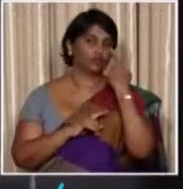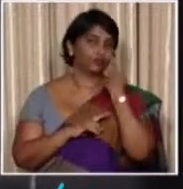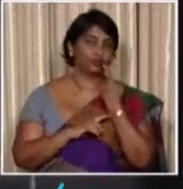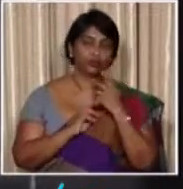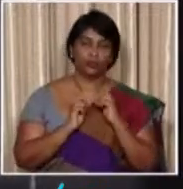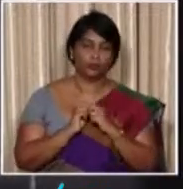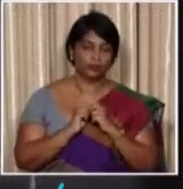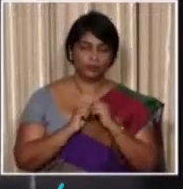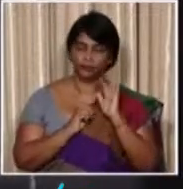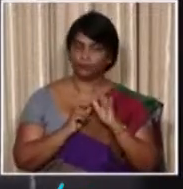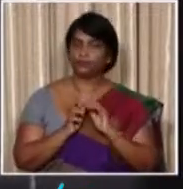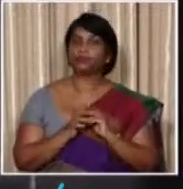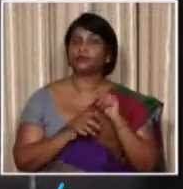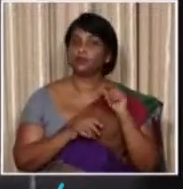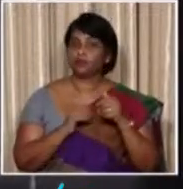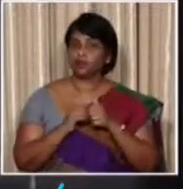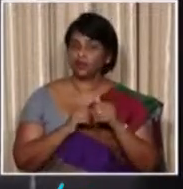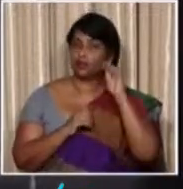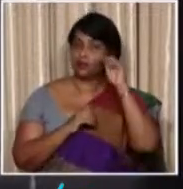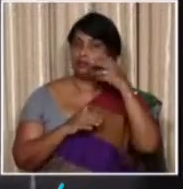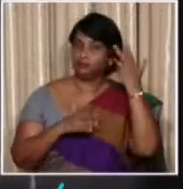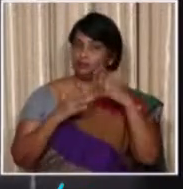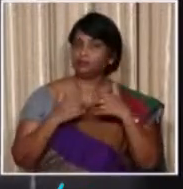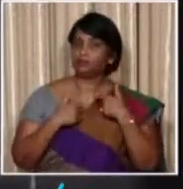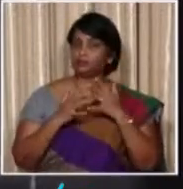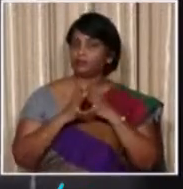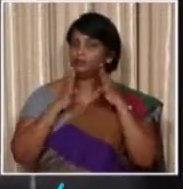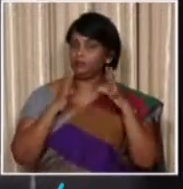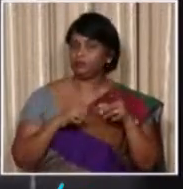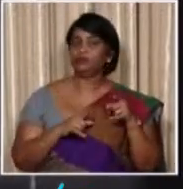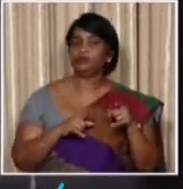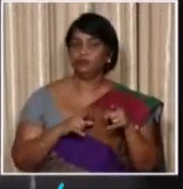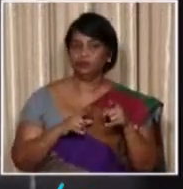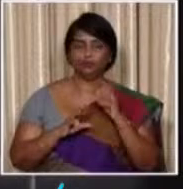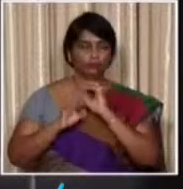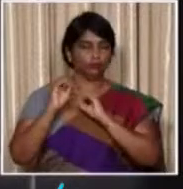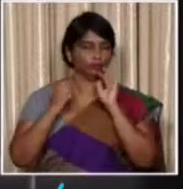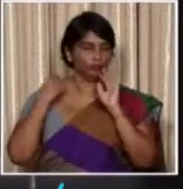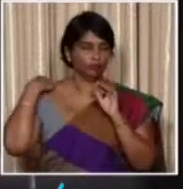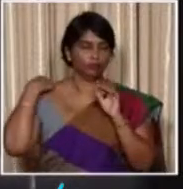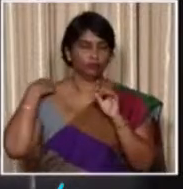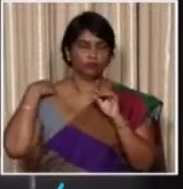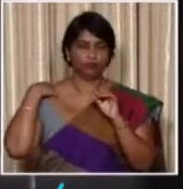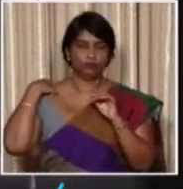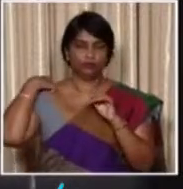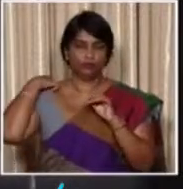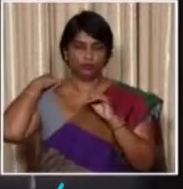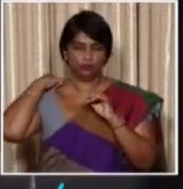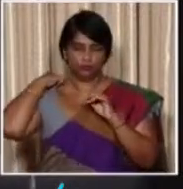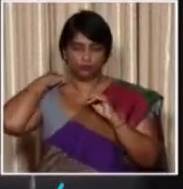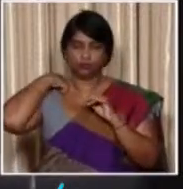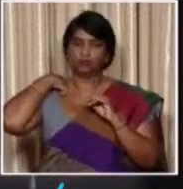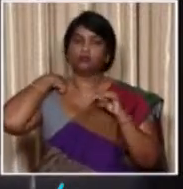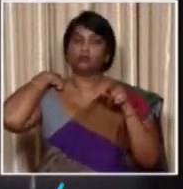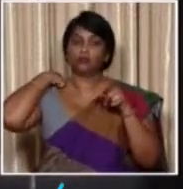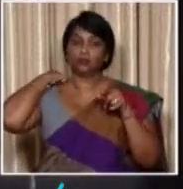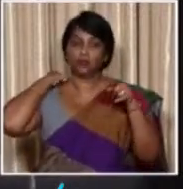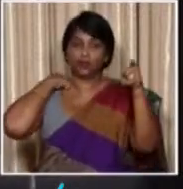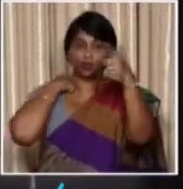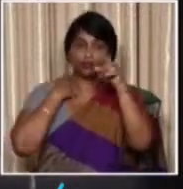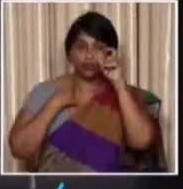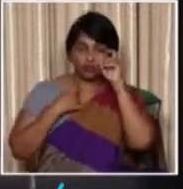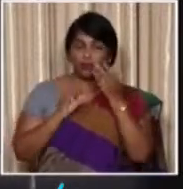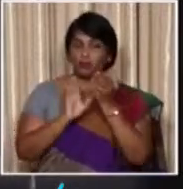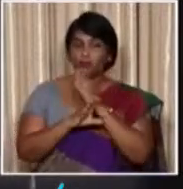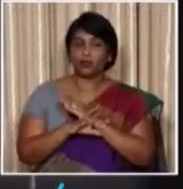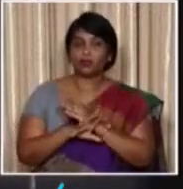කනගාටුදායක තත්ත්වයක් මේ වෙන විට අලි මිය යෑම අපට වඩා ඉහළ ප්‍රතිශතයකට තියෙන්නේ රටවල් තුන පමණයි සමුන්නාසල දැක්ක පෞගේ